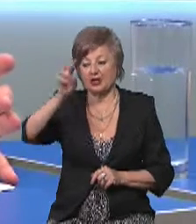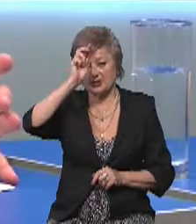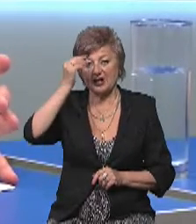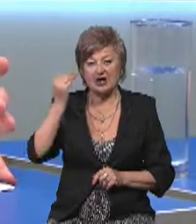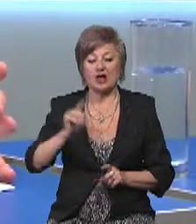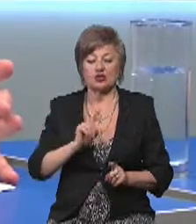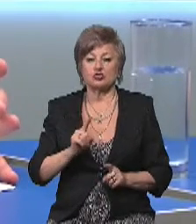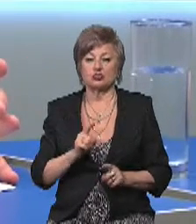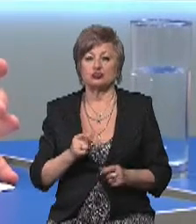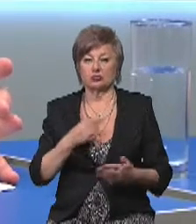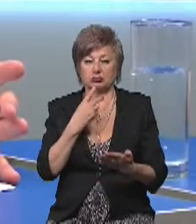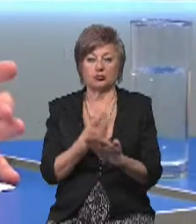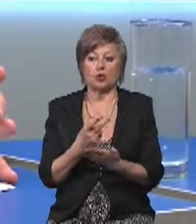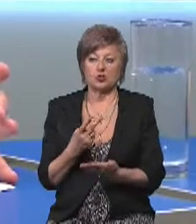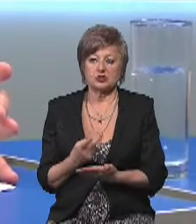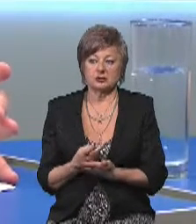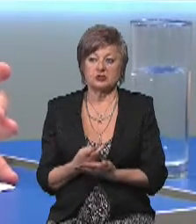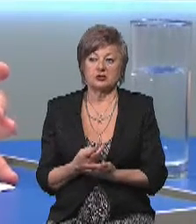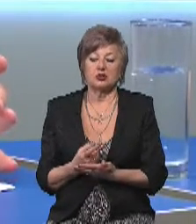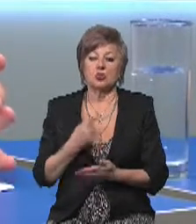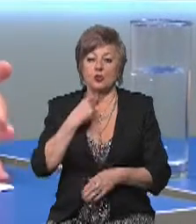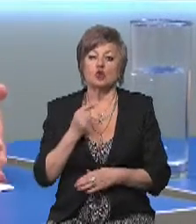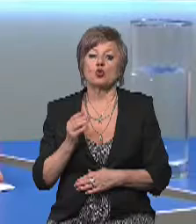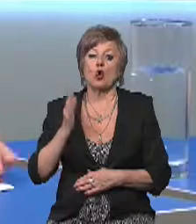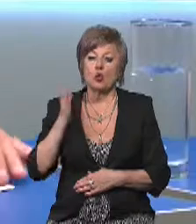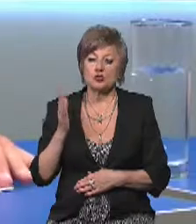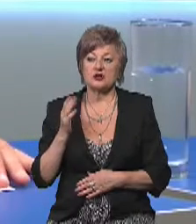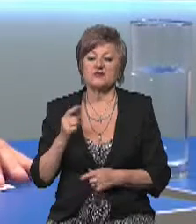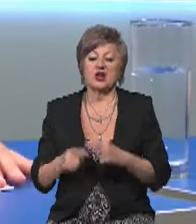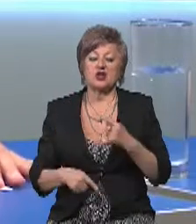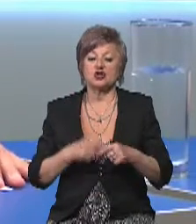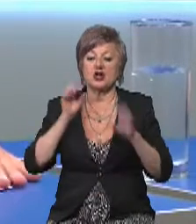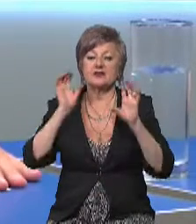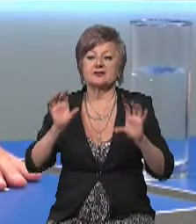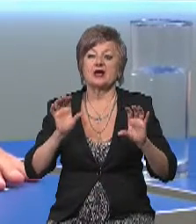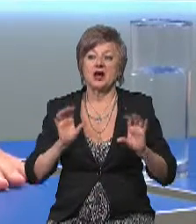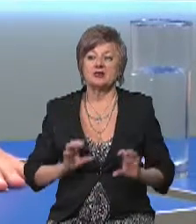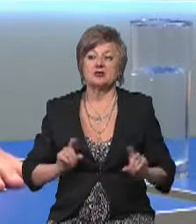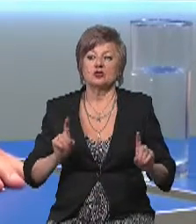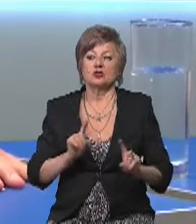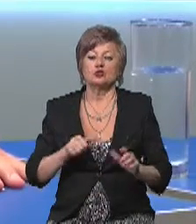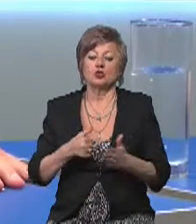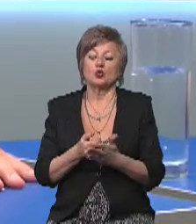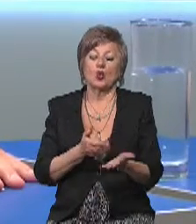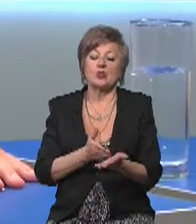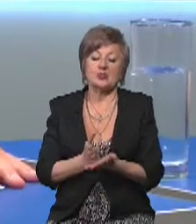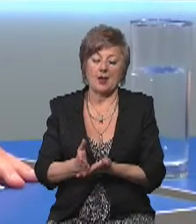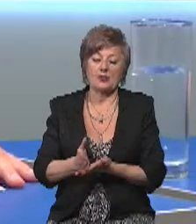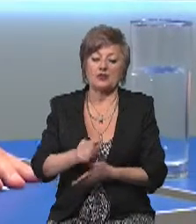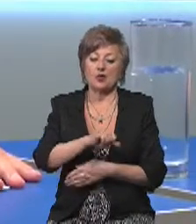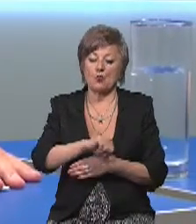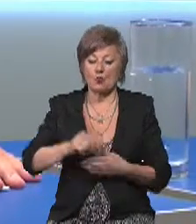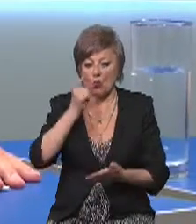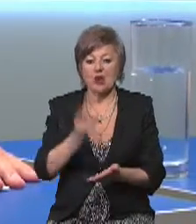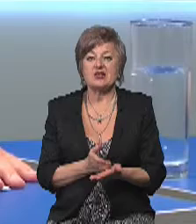яка визначилась через, ви знаєте, відповідне голосування і через Конституцію щодо напрямку зовнішньополітичного,